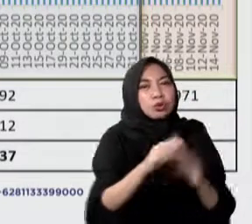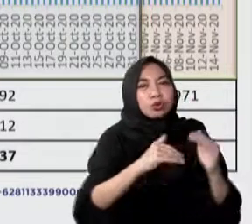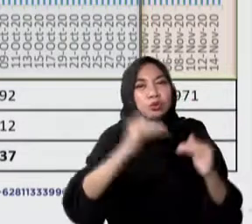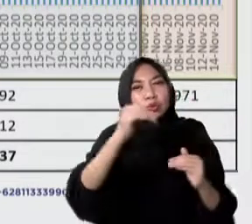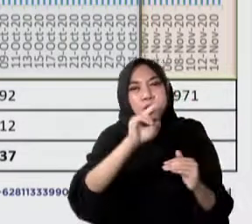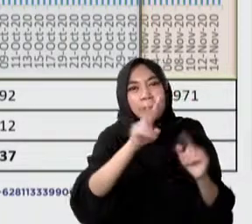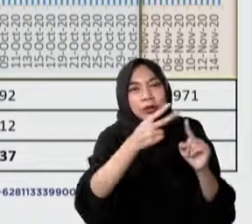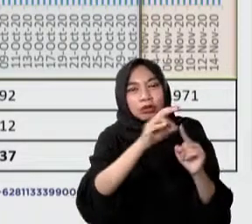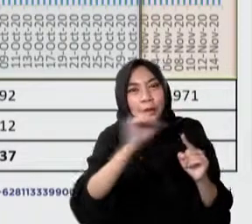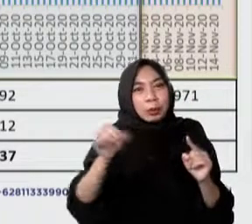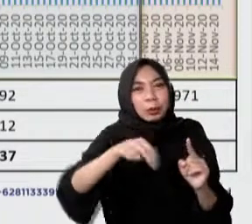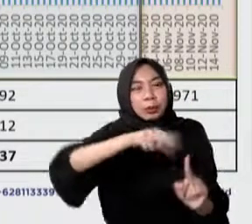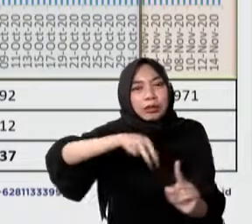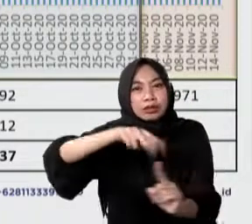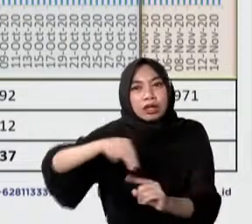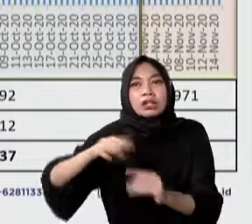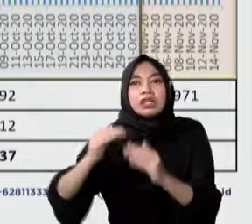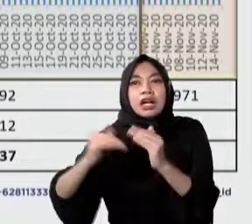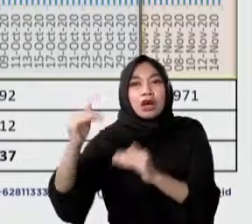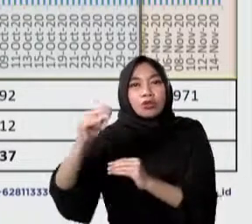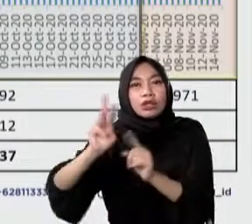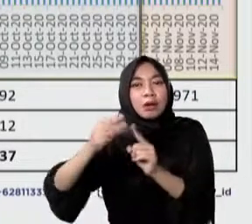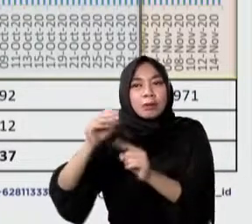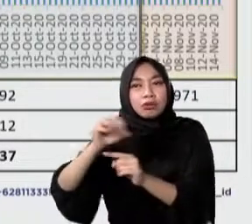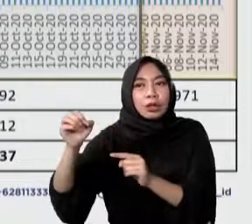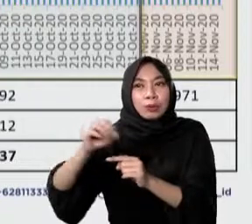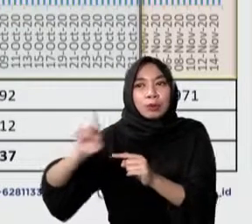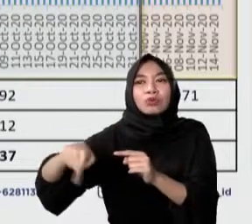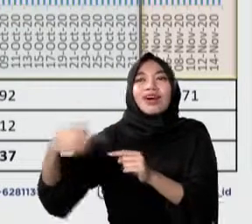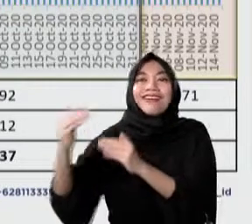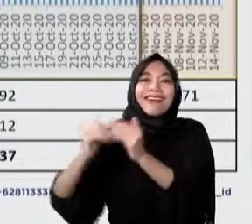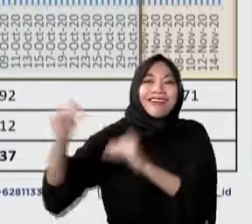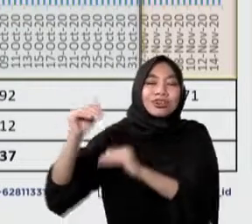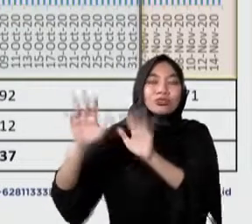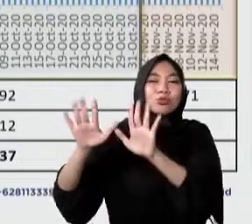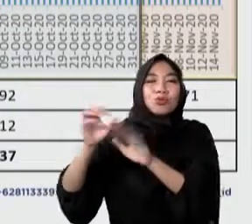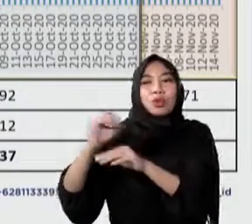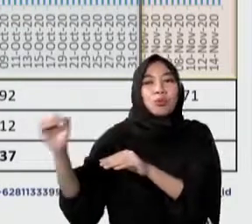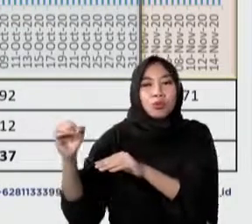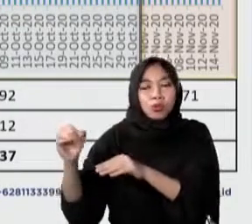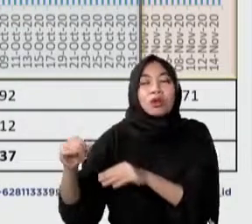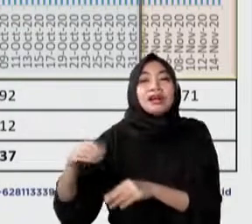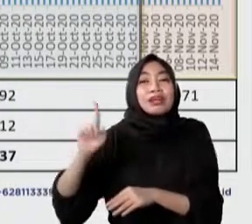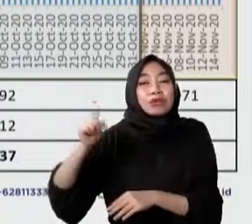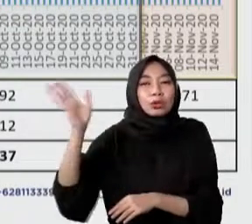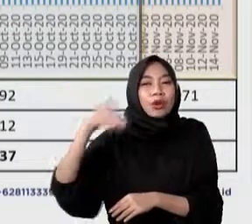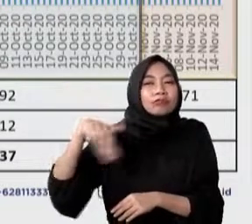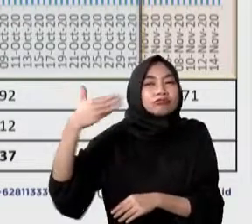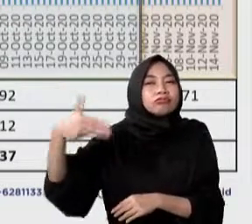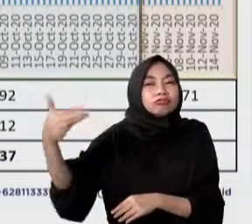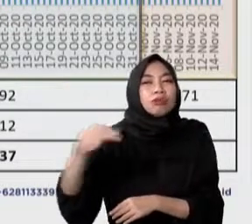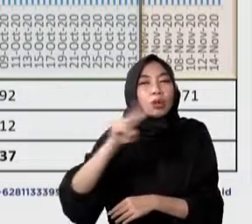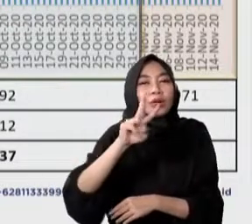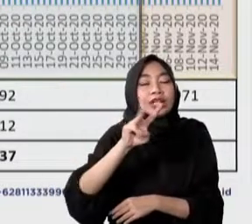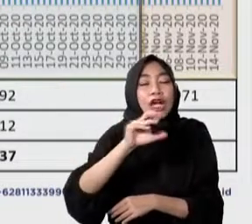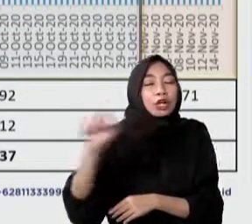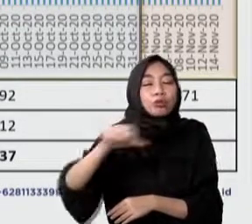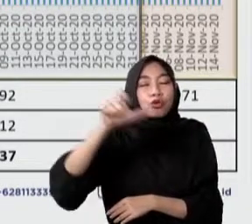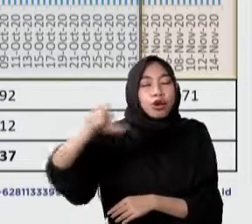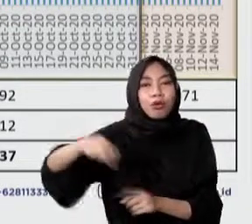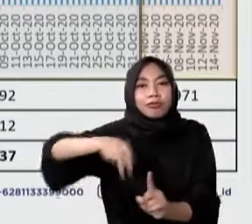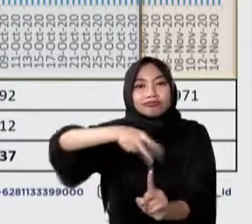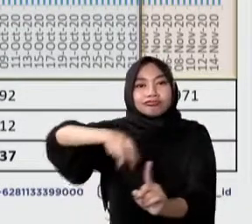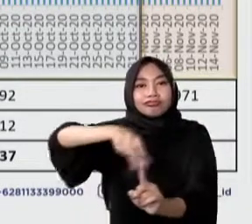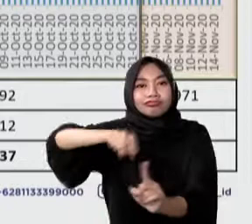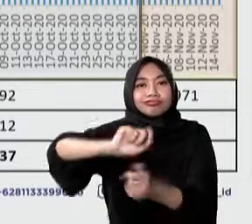12.000, Agustus 13.000, dan bulan September naiknya sampai 10.000. Rata-rata orang diperiksa seharinya itu 23.000. Di